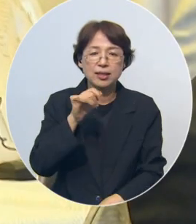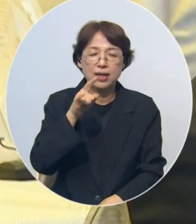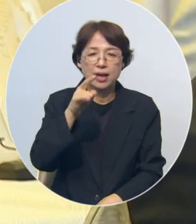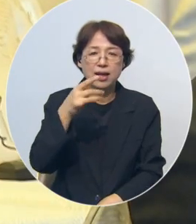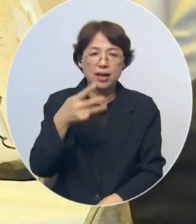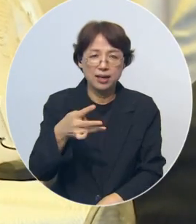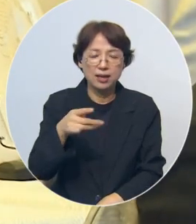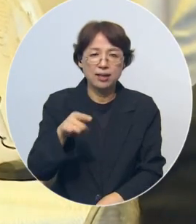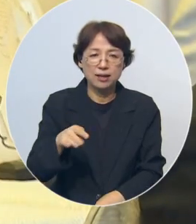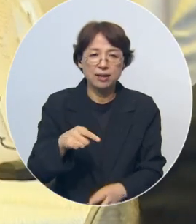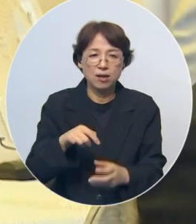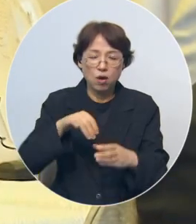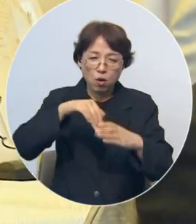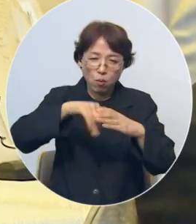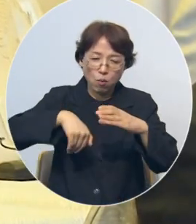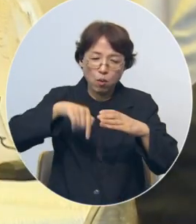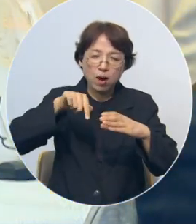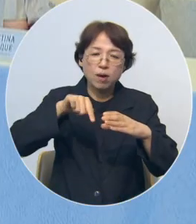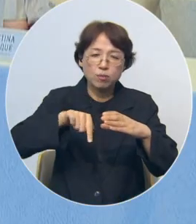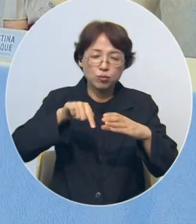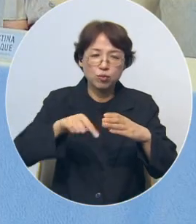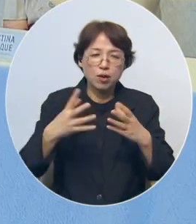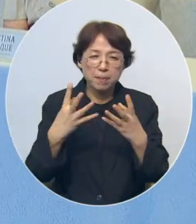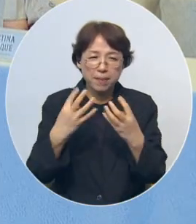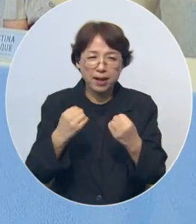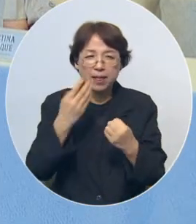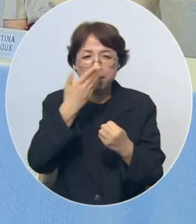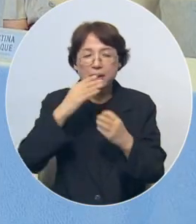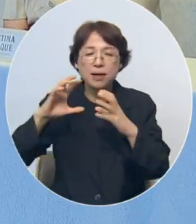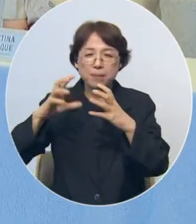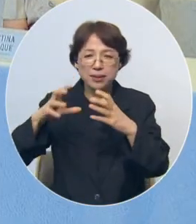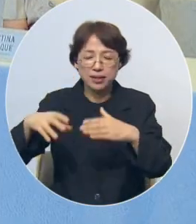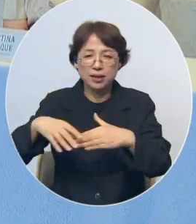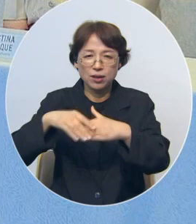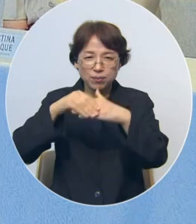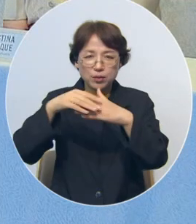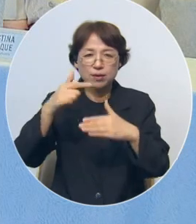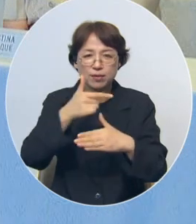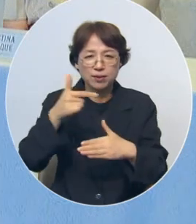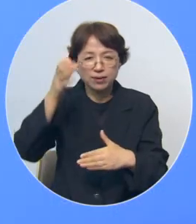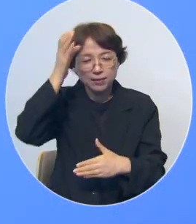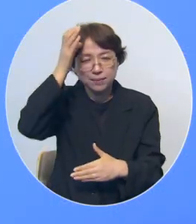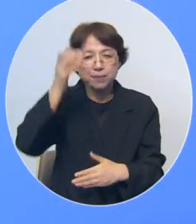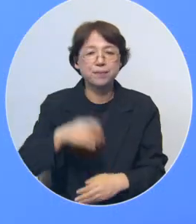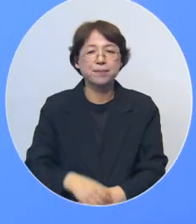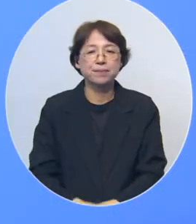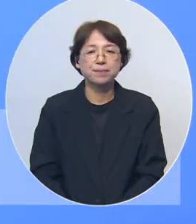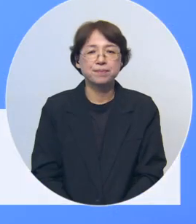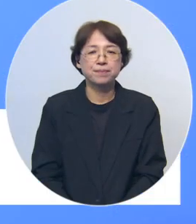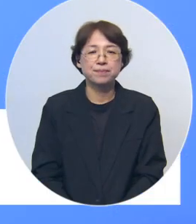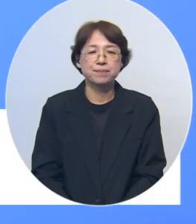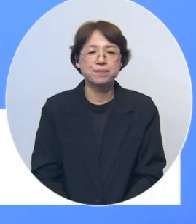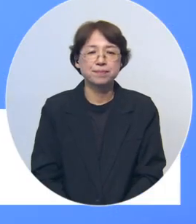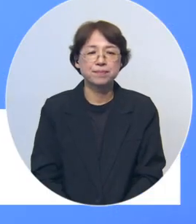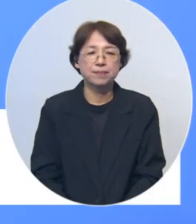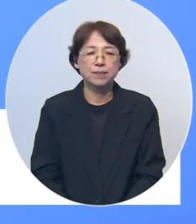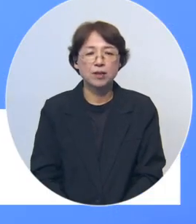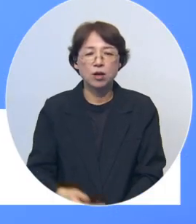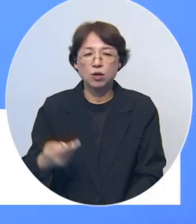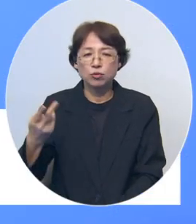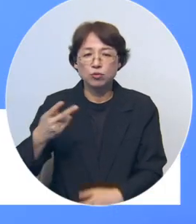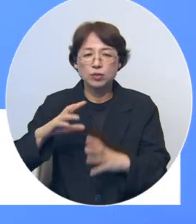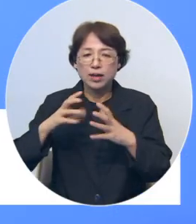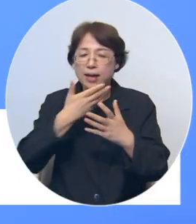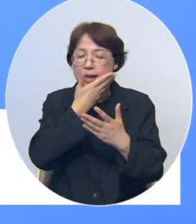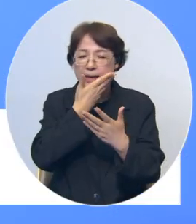자원부국인 필리핀과 공급망 관련 협력 분야가 많을 것이란 기대감도 내비쳤습니다. 양국은